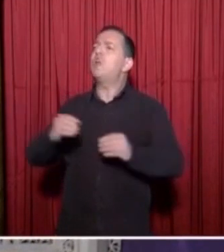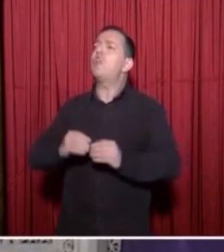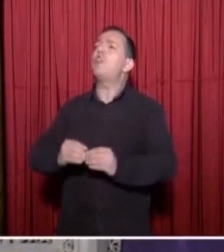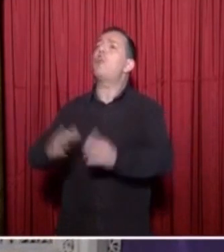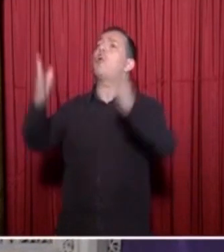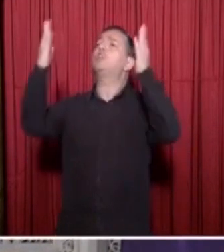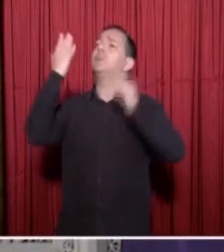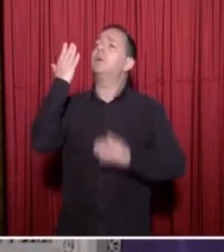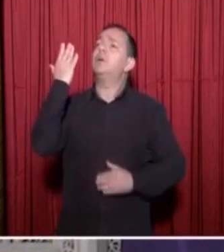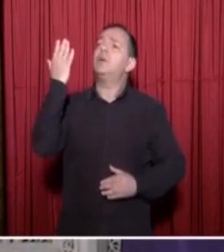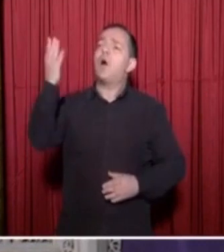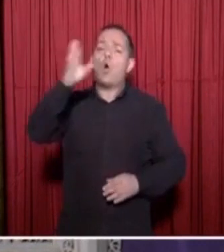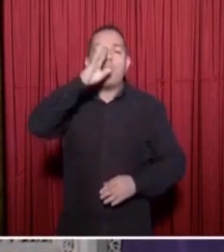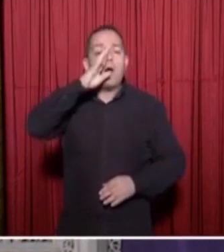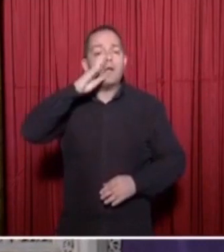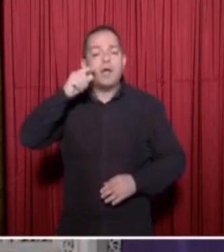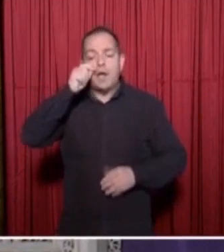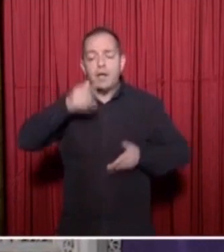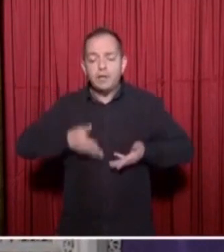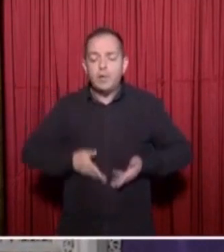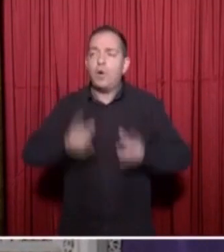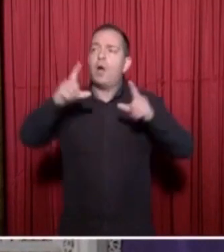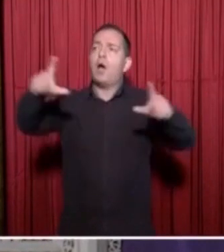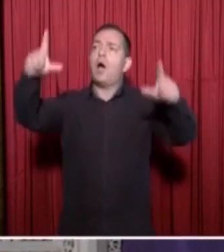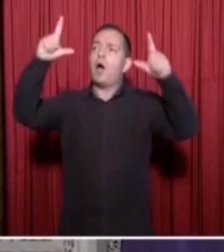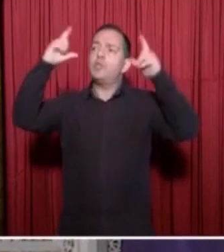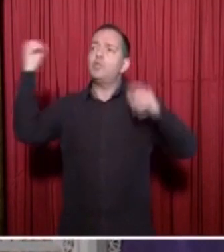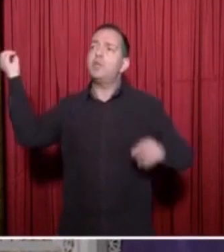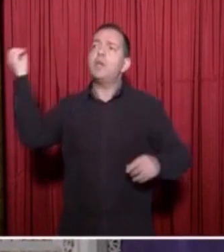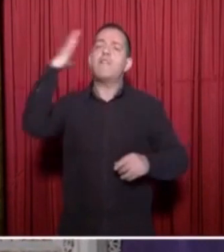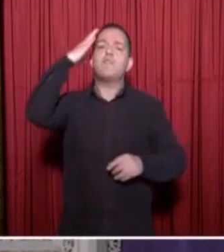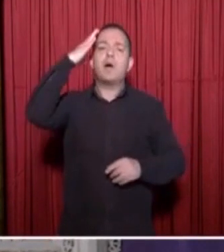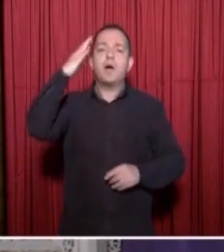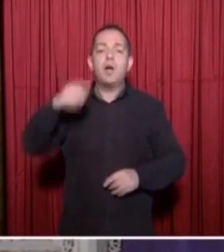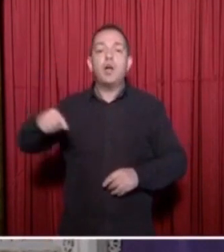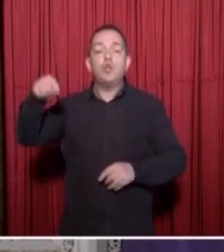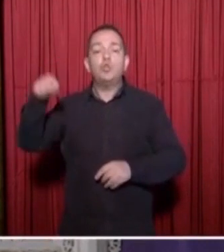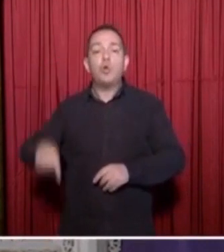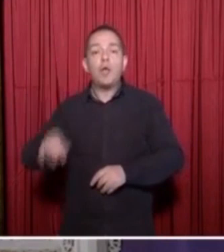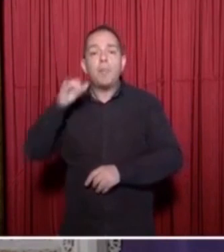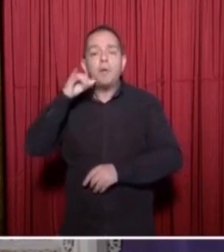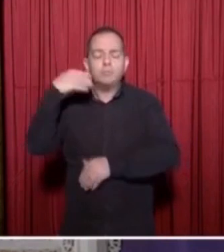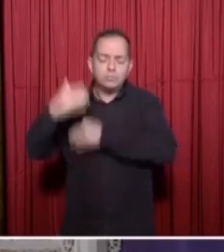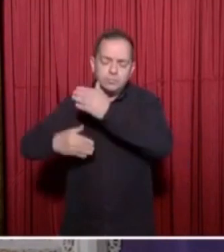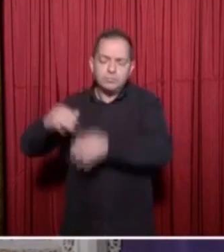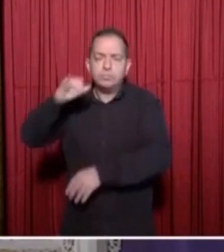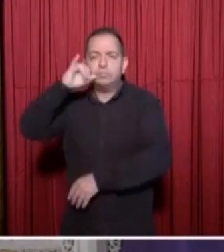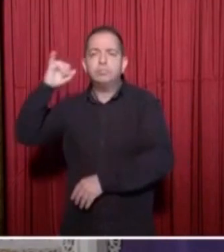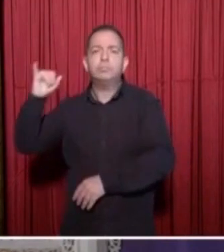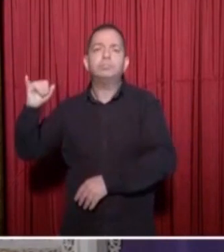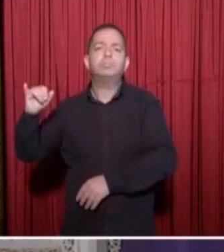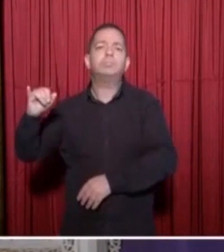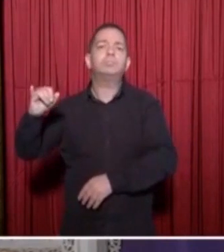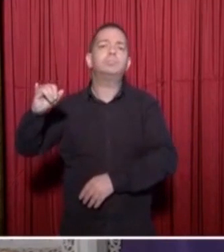το Πατρί και το Υιό και το Αγίο Πνεύμα την ίν και αΐ και εις τους αιώνας των